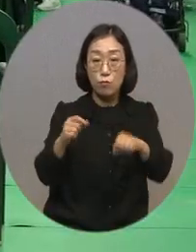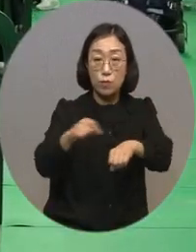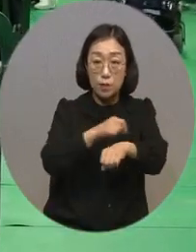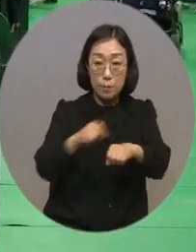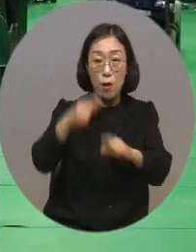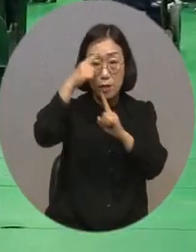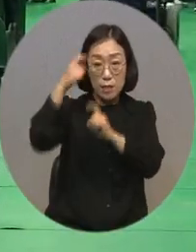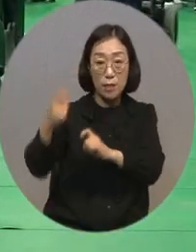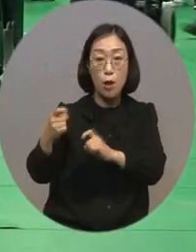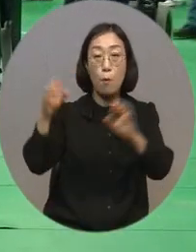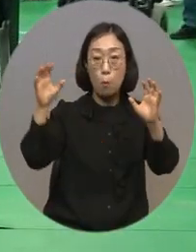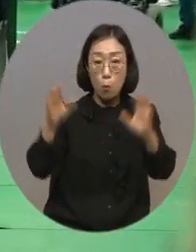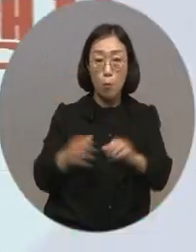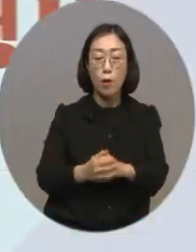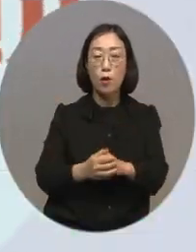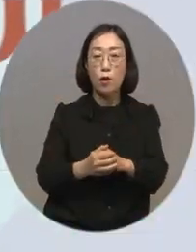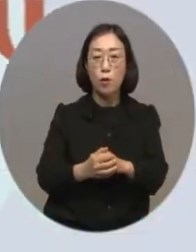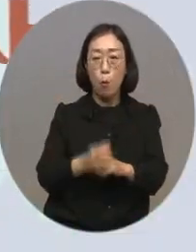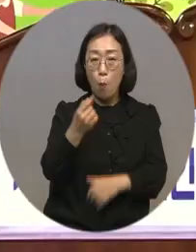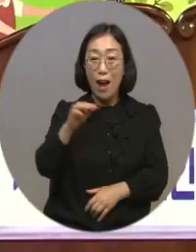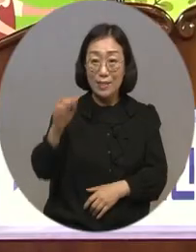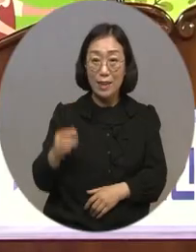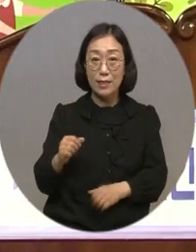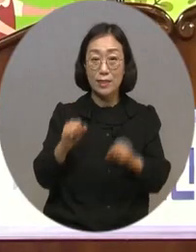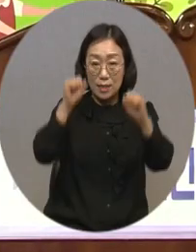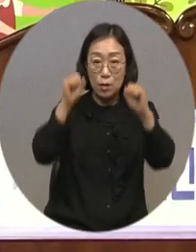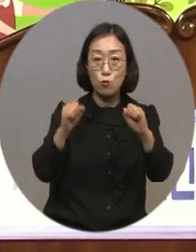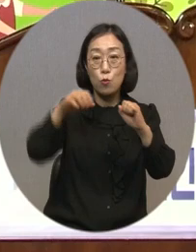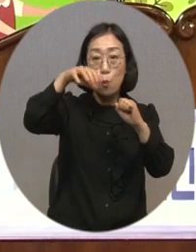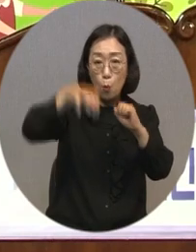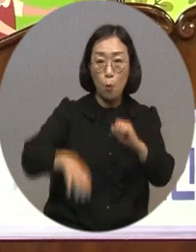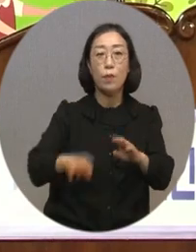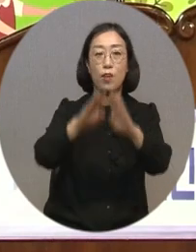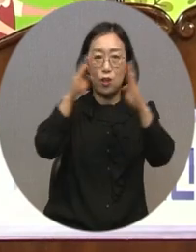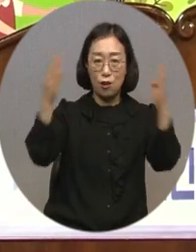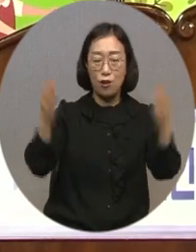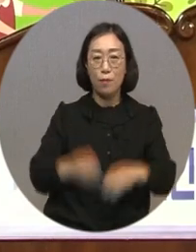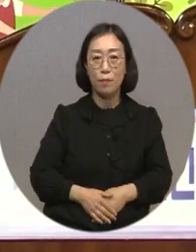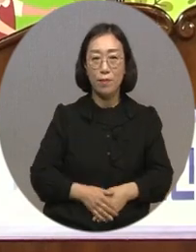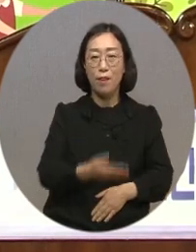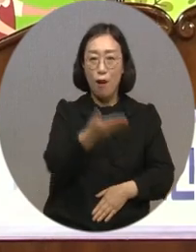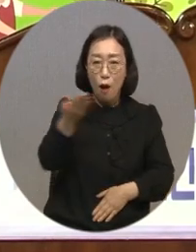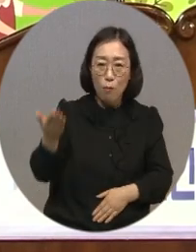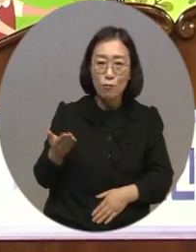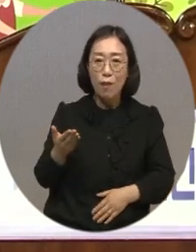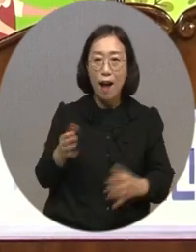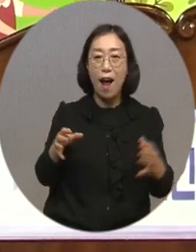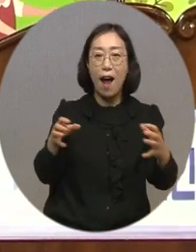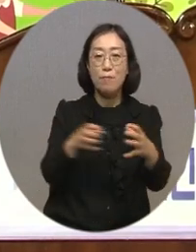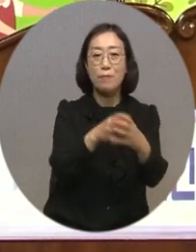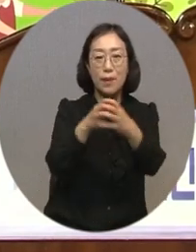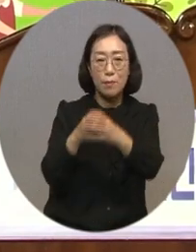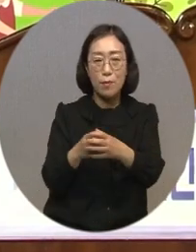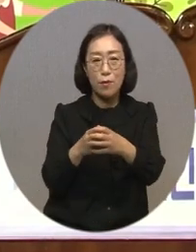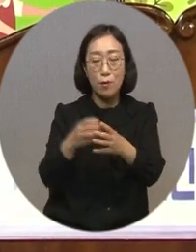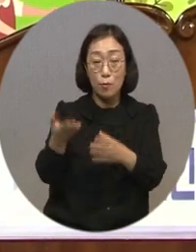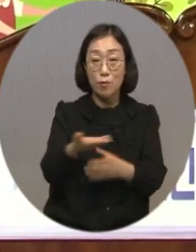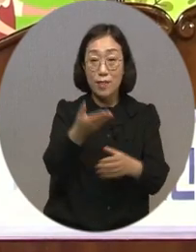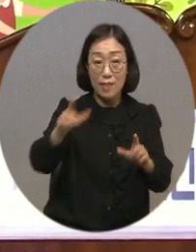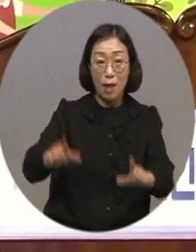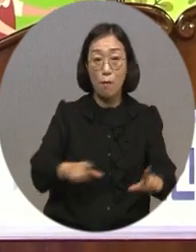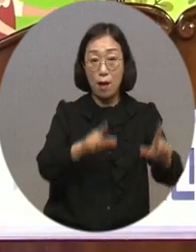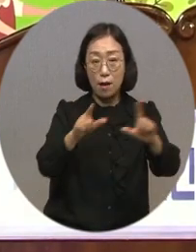기념행사가 전주시 화산체육관에서 열렸습니다. 저 이성윤이 여러분과 함께하면서 여러분들의 생활에서